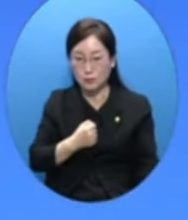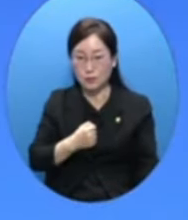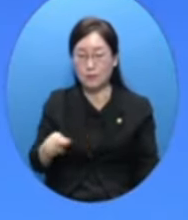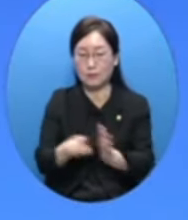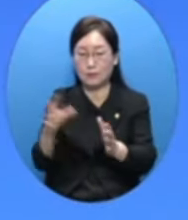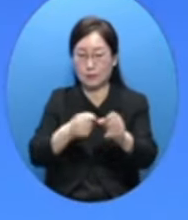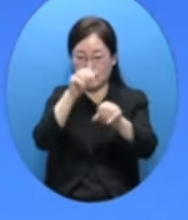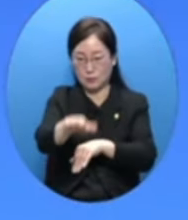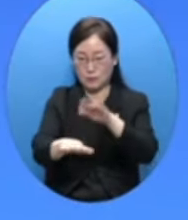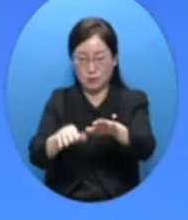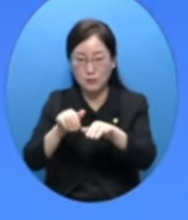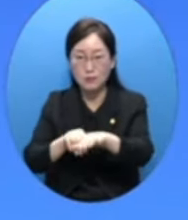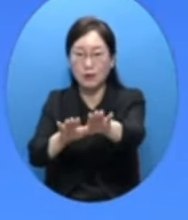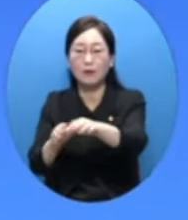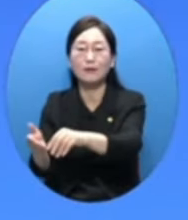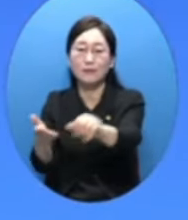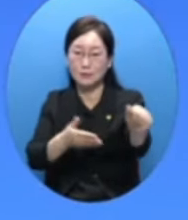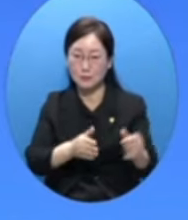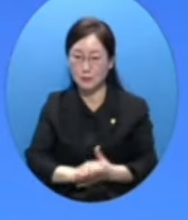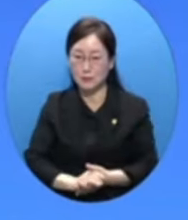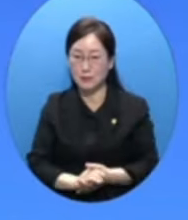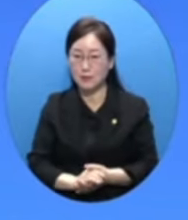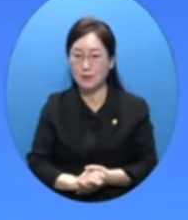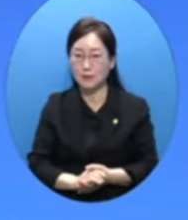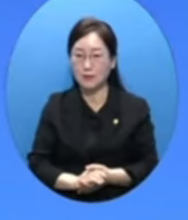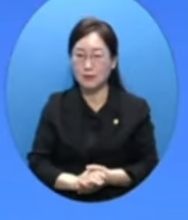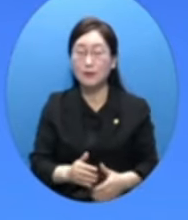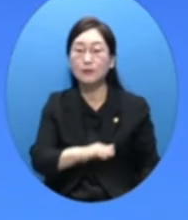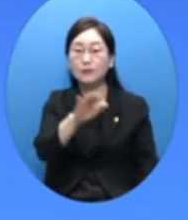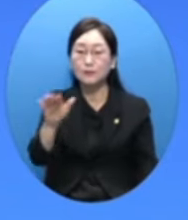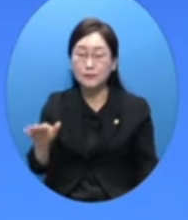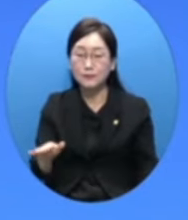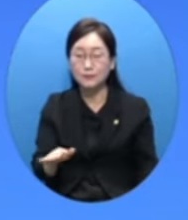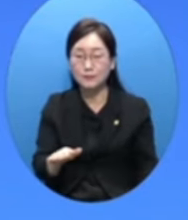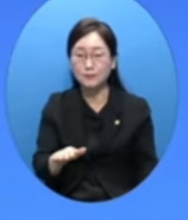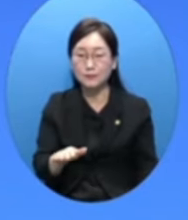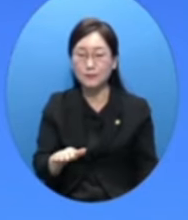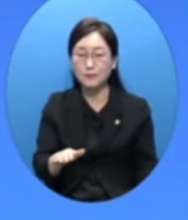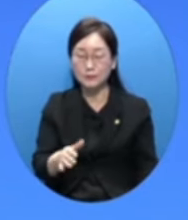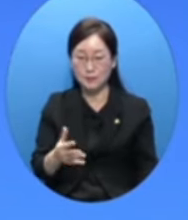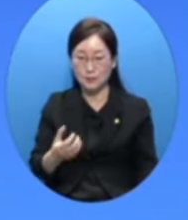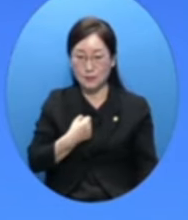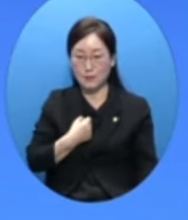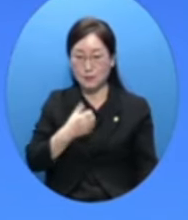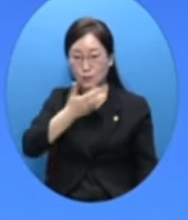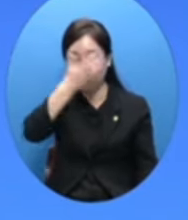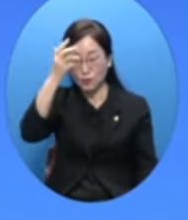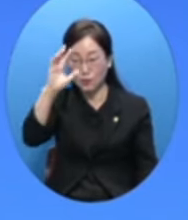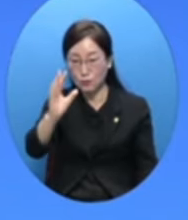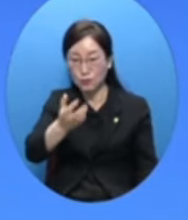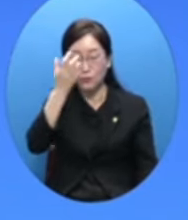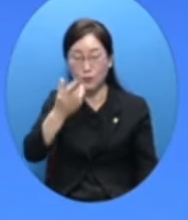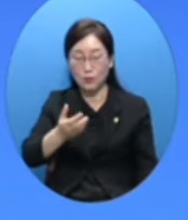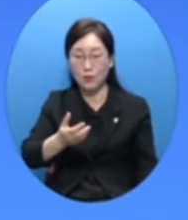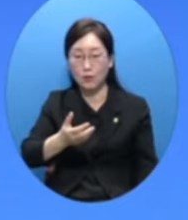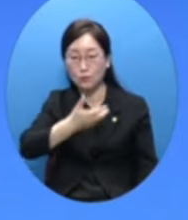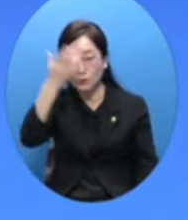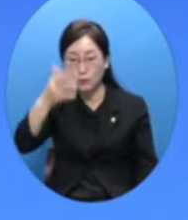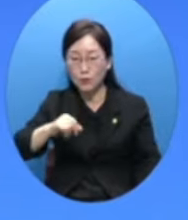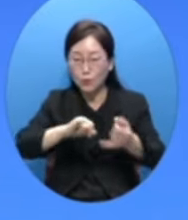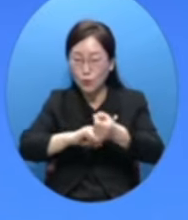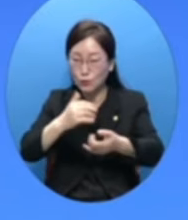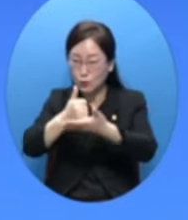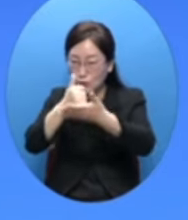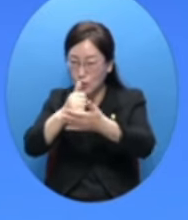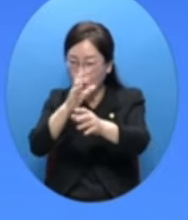믿음으로 전향한 여러분 모두가 되기를 바랍니다. 우리가 품은 거룩한 꿈이 반드시 주님의 때